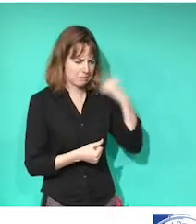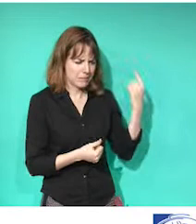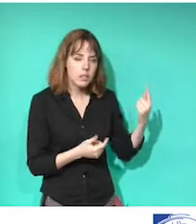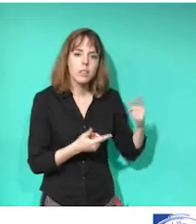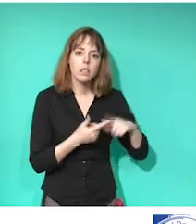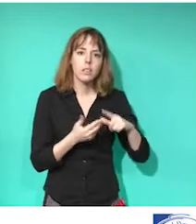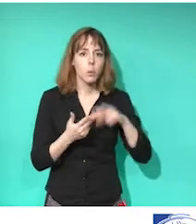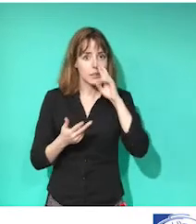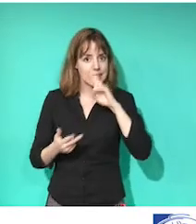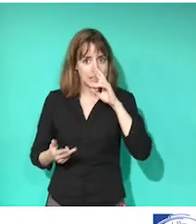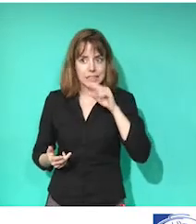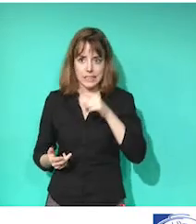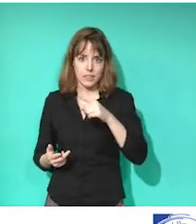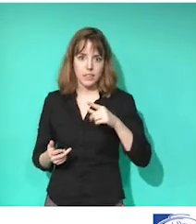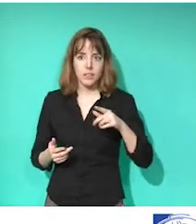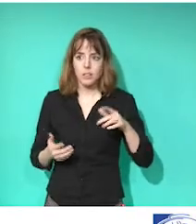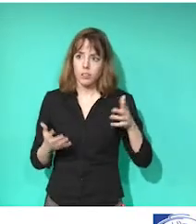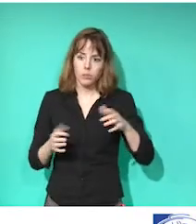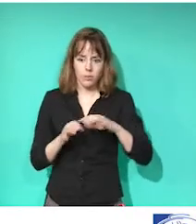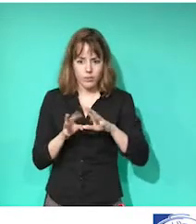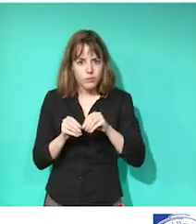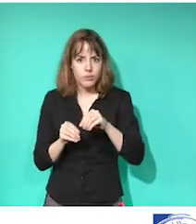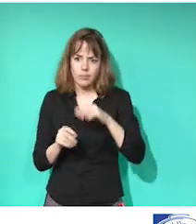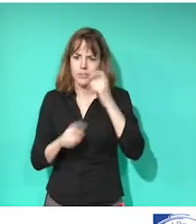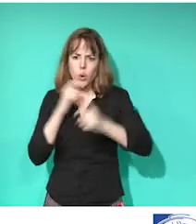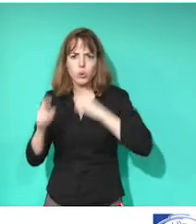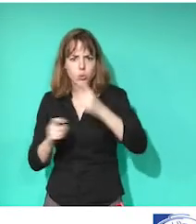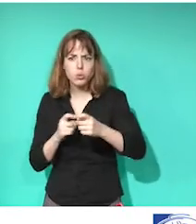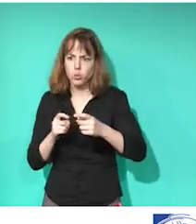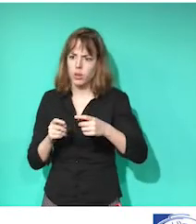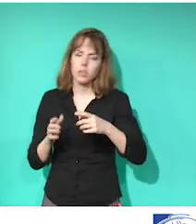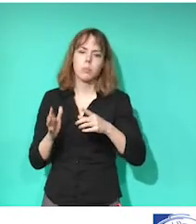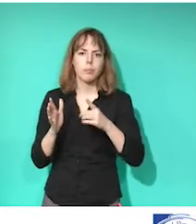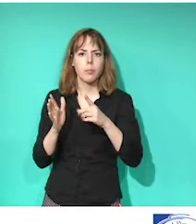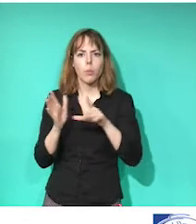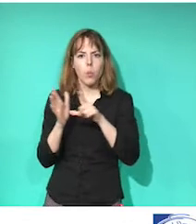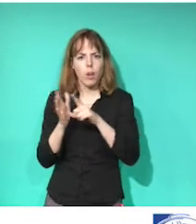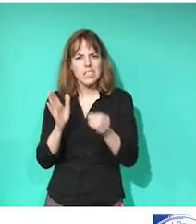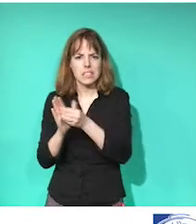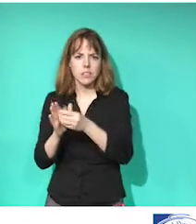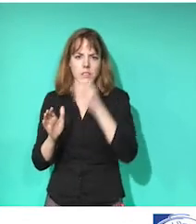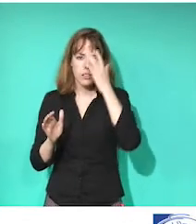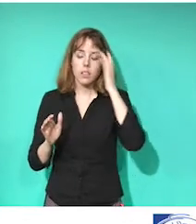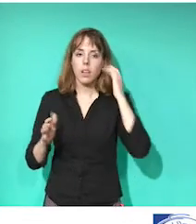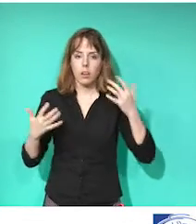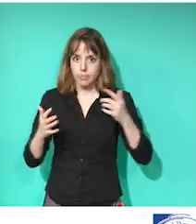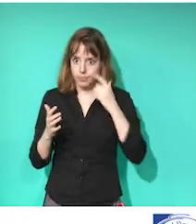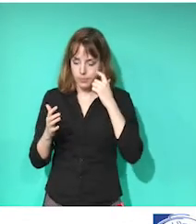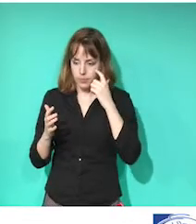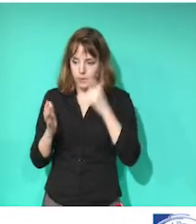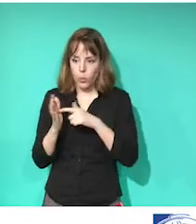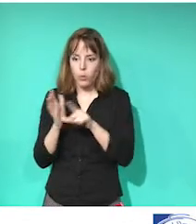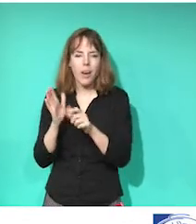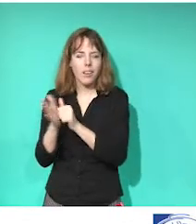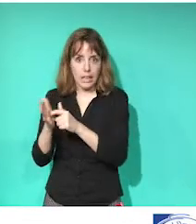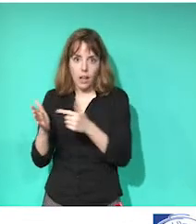Russie pour la dépénalisation des violences intrafamiliales, ou aux États-Unis, on voit bien que là, il y a toujours une menace sur le droit. Et